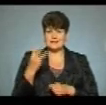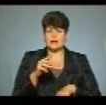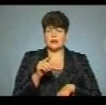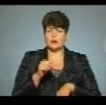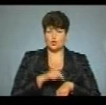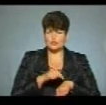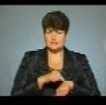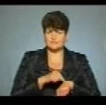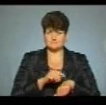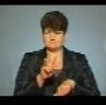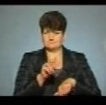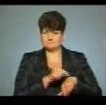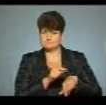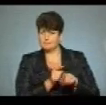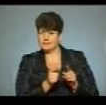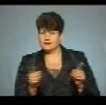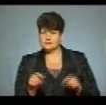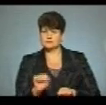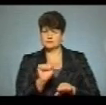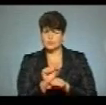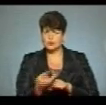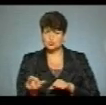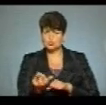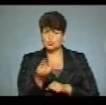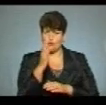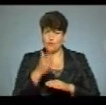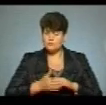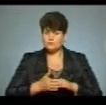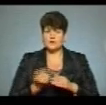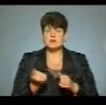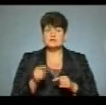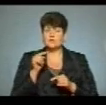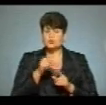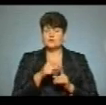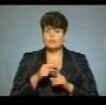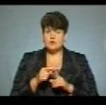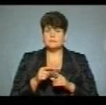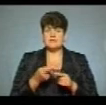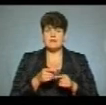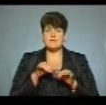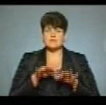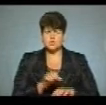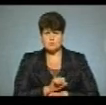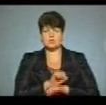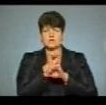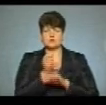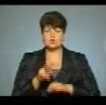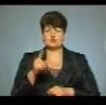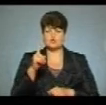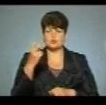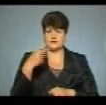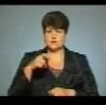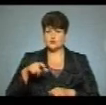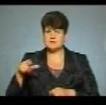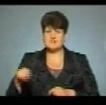пропускали великогабаритний транспорт, повідомив депутат Скалатської громади Сергій Сарабун. За його словами, на акцію протесту вийшли 120 осіб. Вони